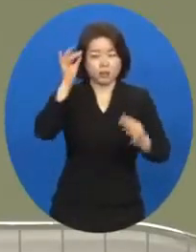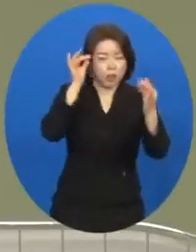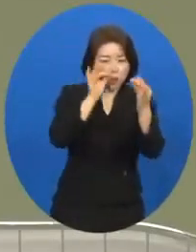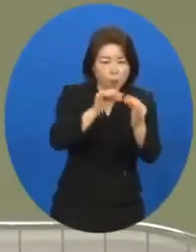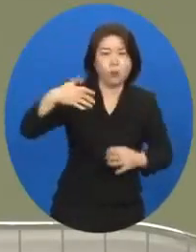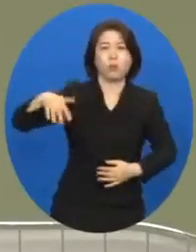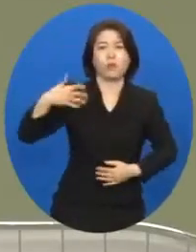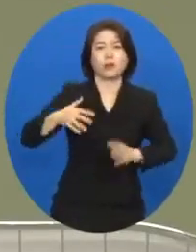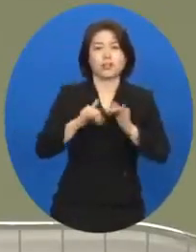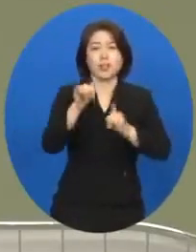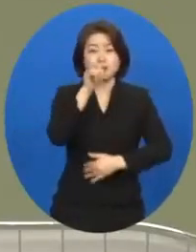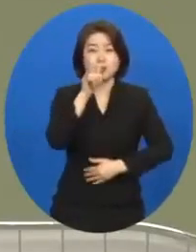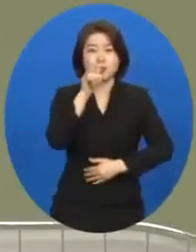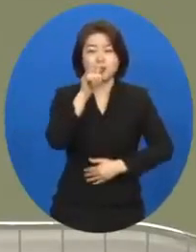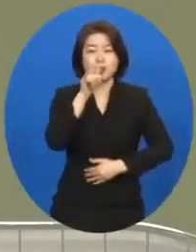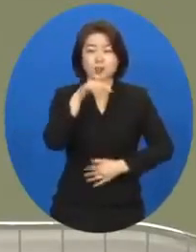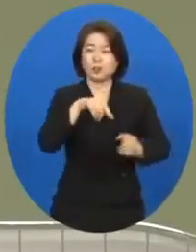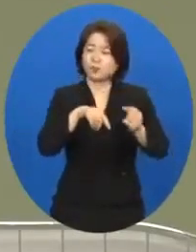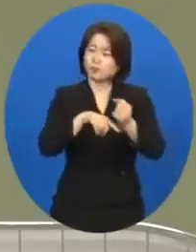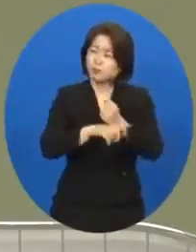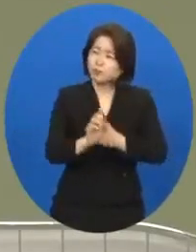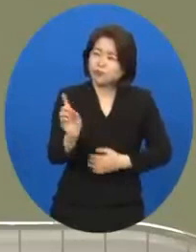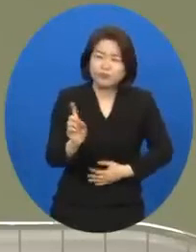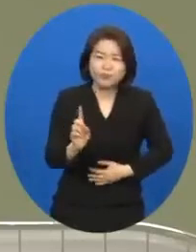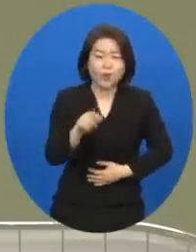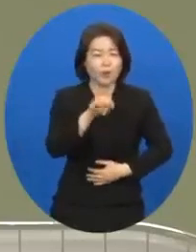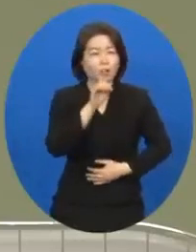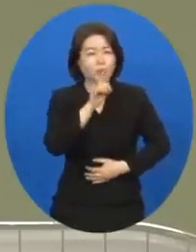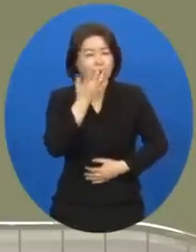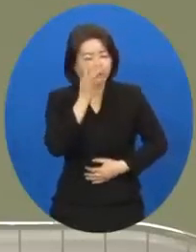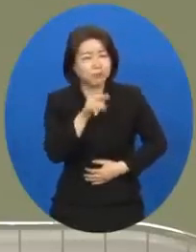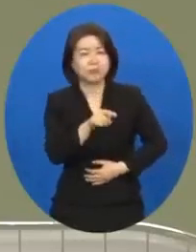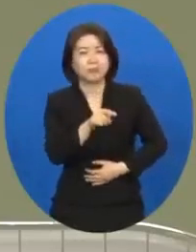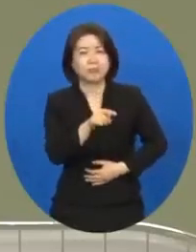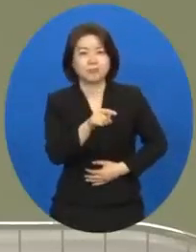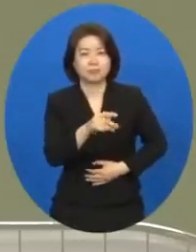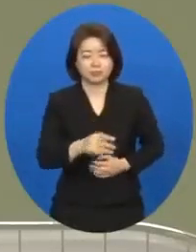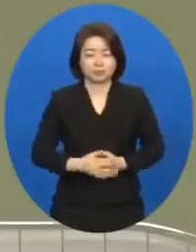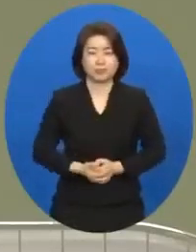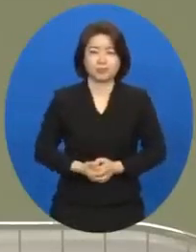분들이 있으실 거예요. 그게 무슨 뜻이지? 그게 무슨 말인가?